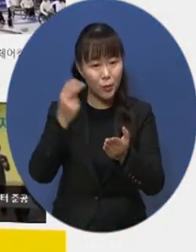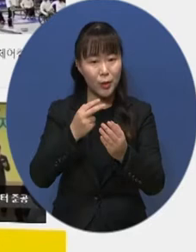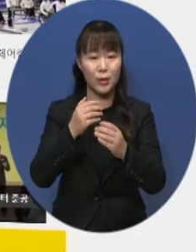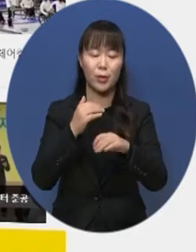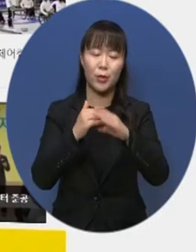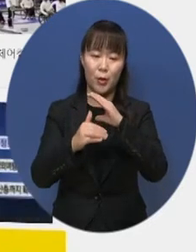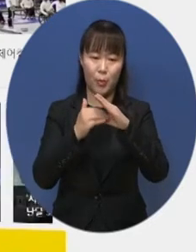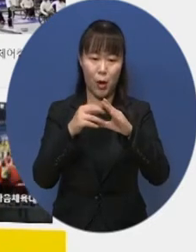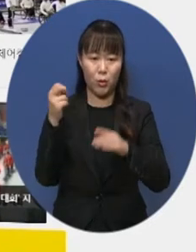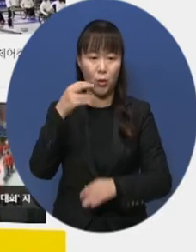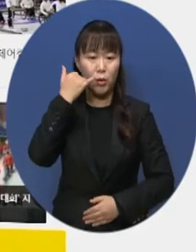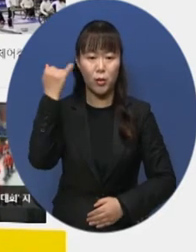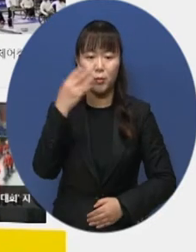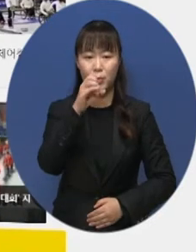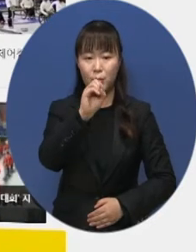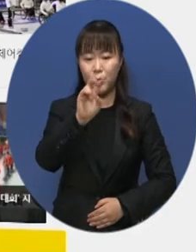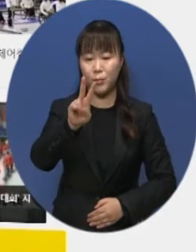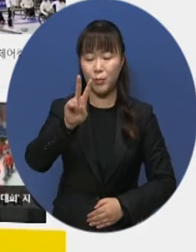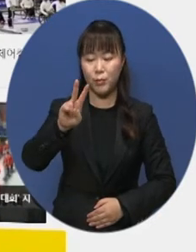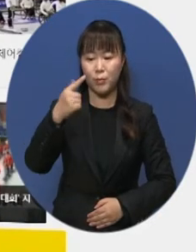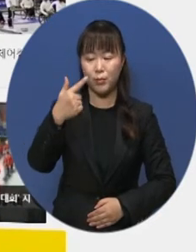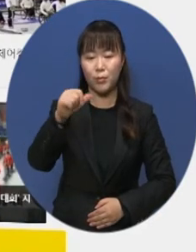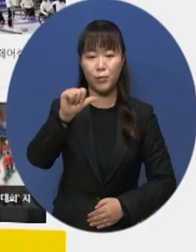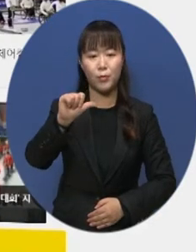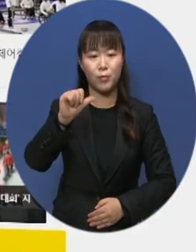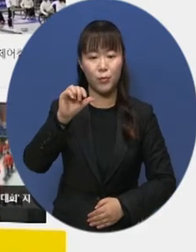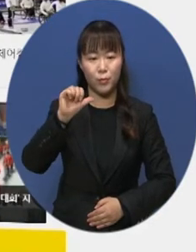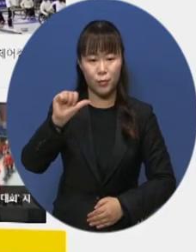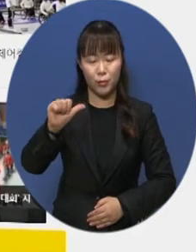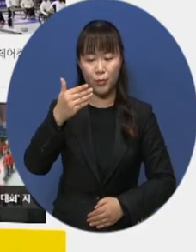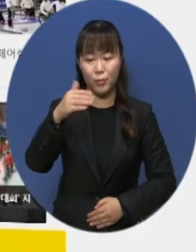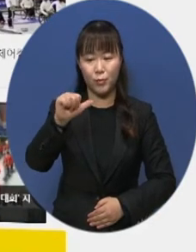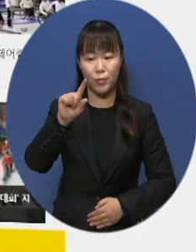홈페이지 또는 전자우편, 전화번호